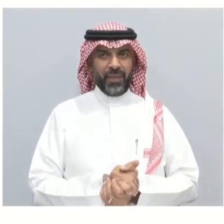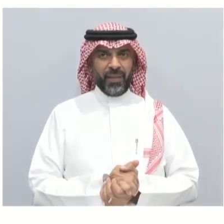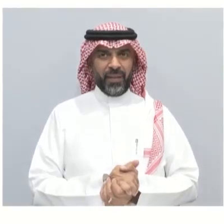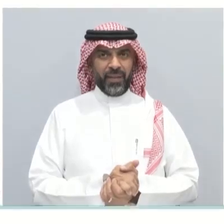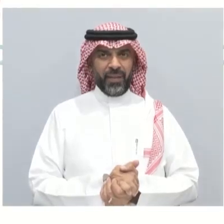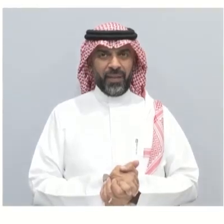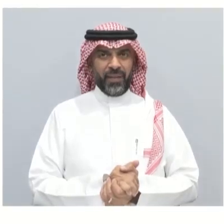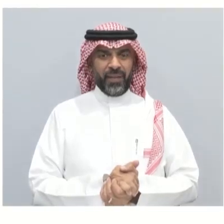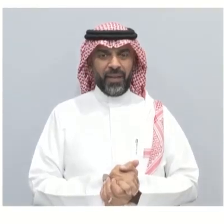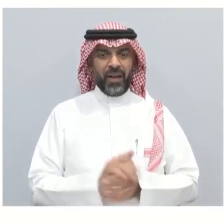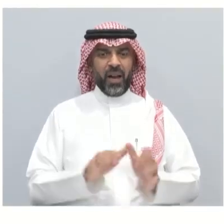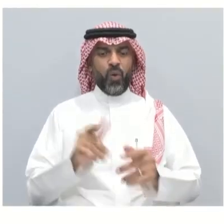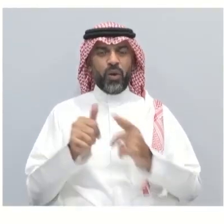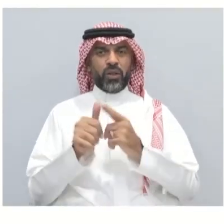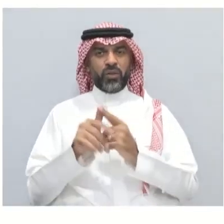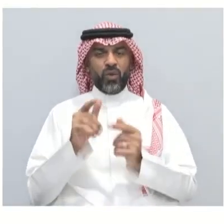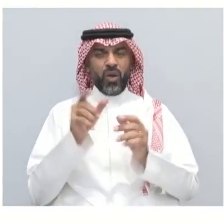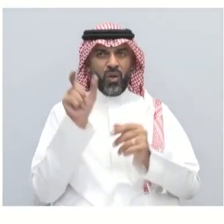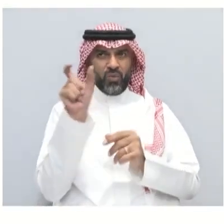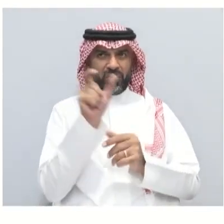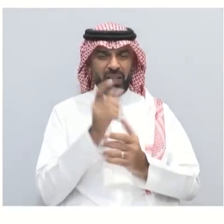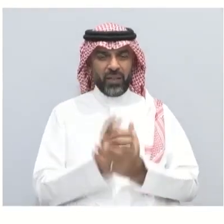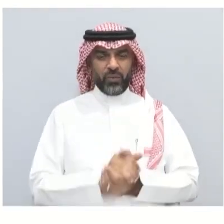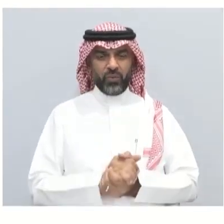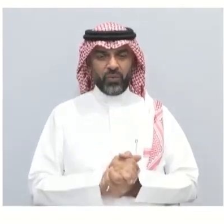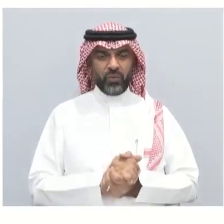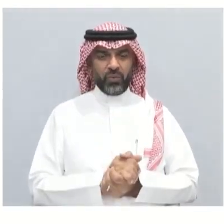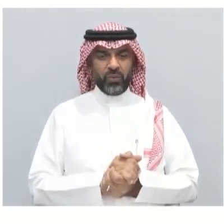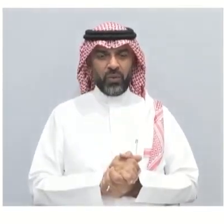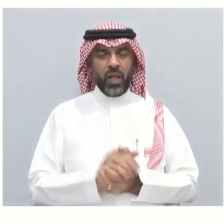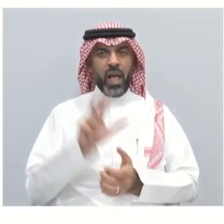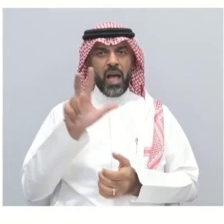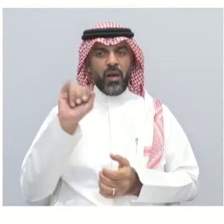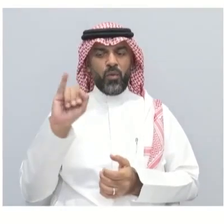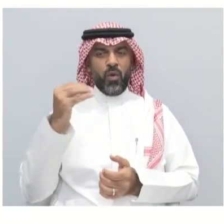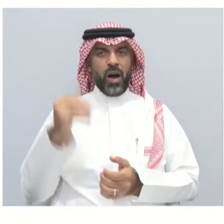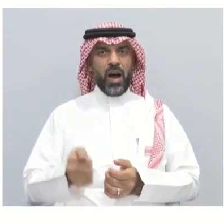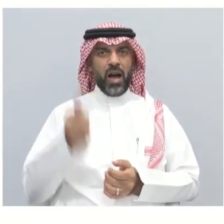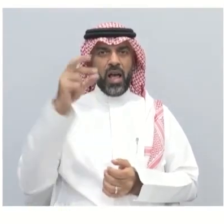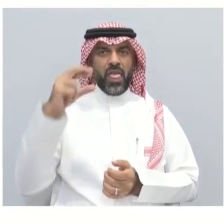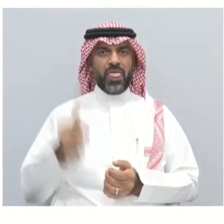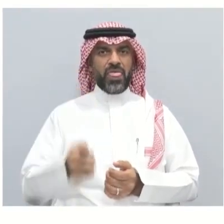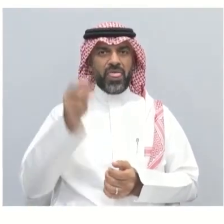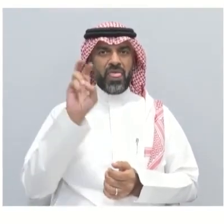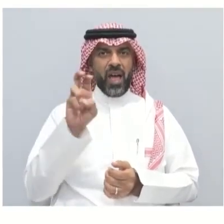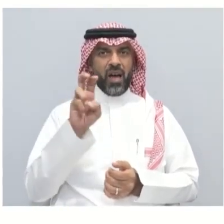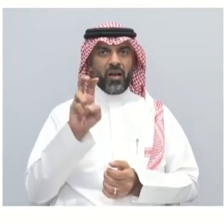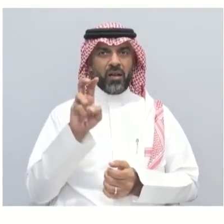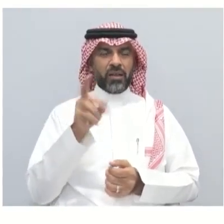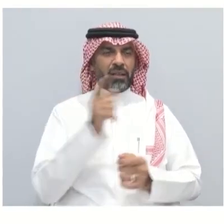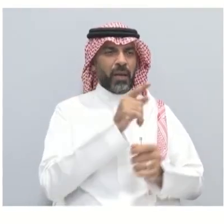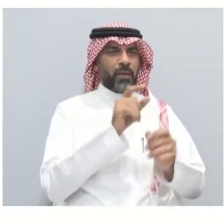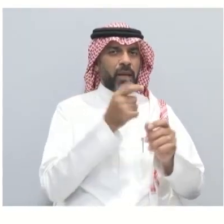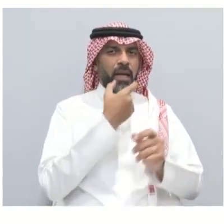الوحده لدينا اولا المصطلحات المحاذاه ماذا نطلق عليها باللغه